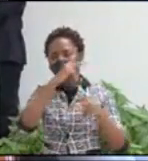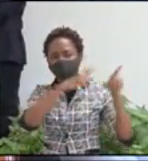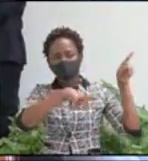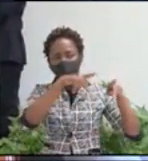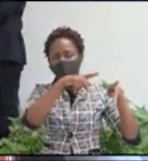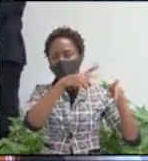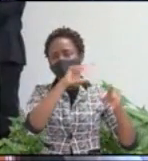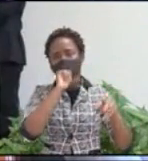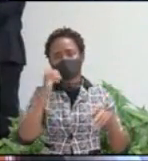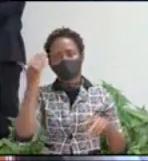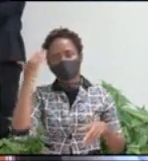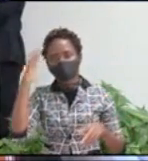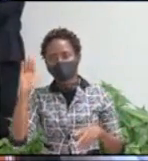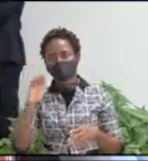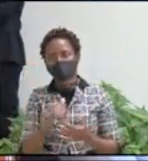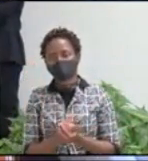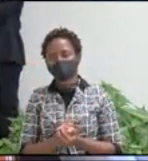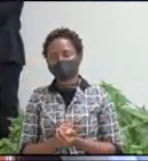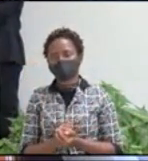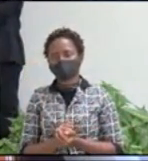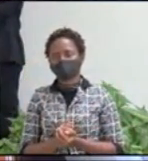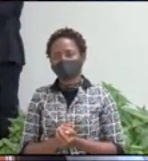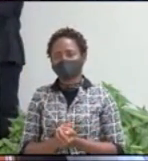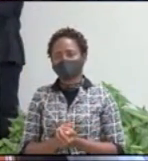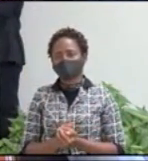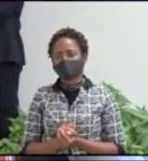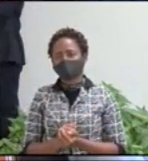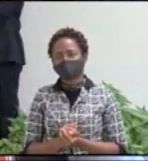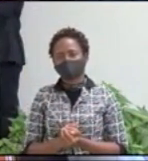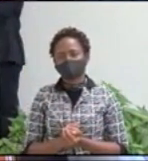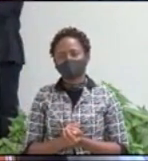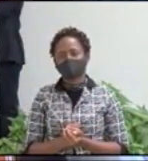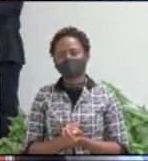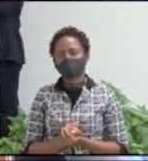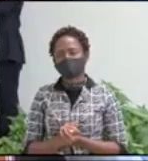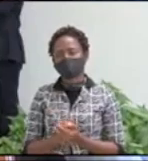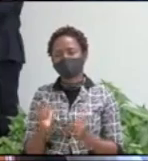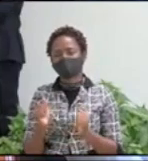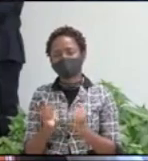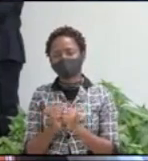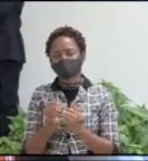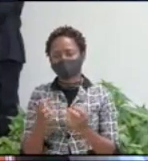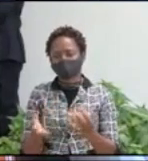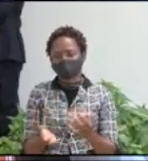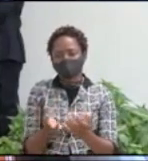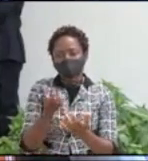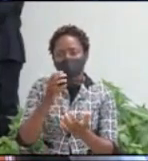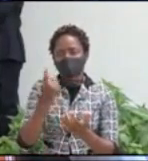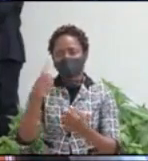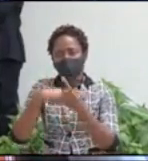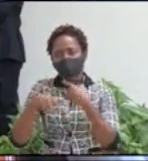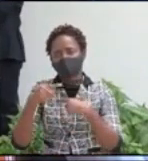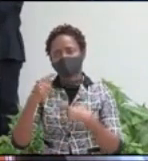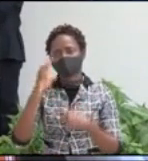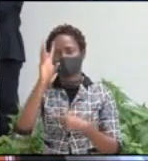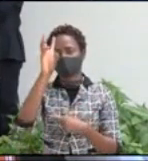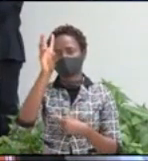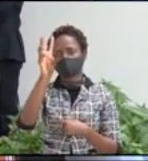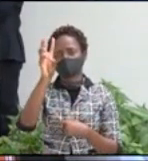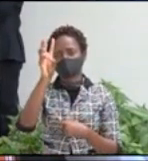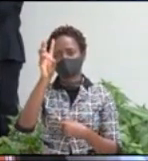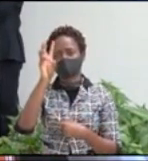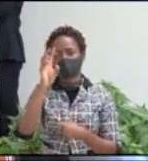nous, non? Avec Louchette, c'est ça, oui, en dehors. Avec Louchette, nous débarqué 6 trailers pour